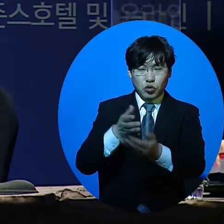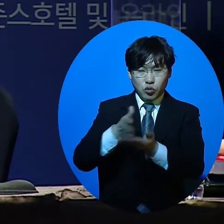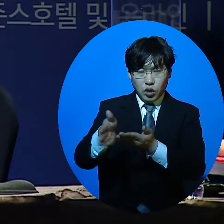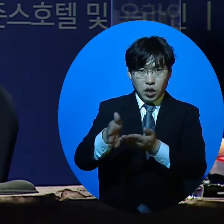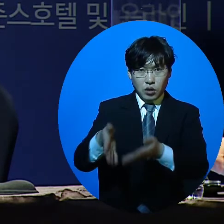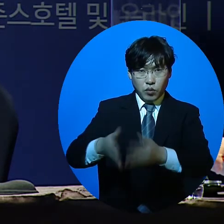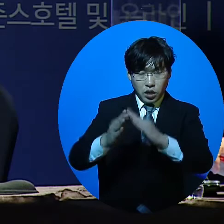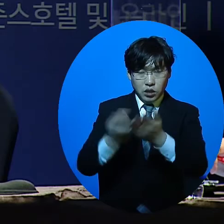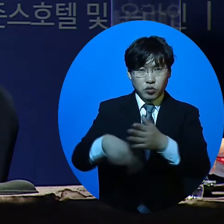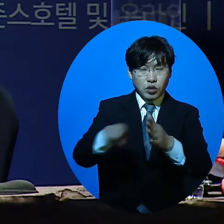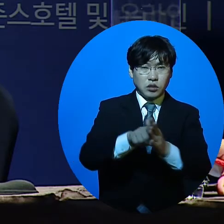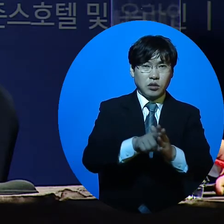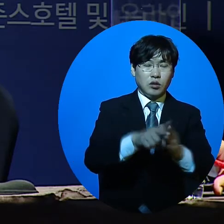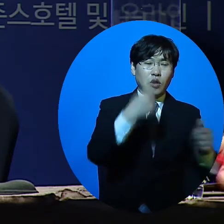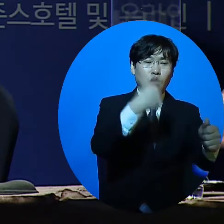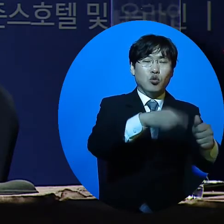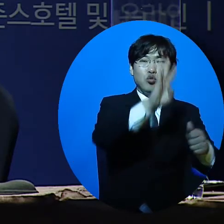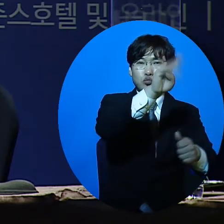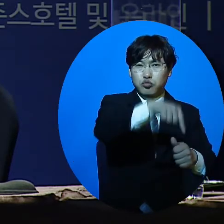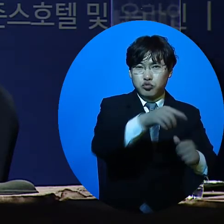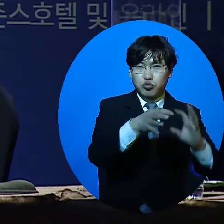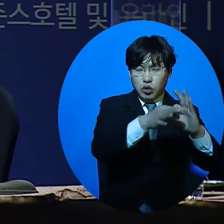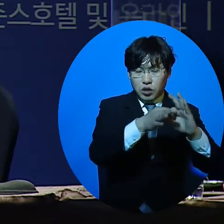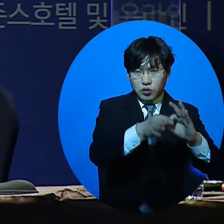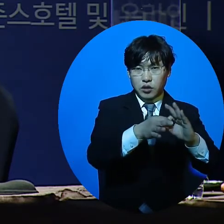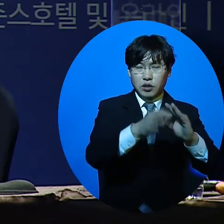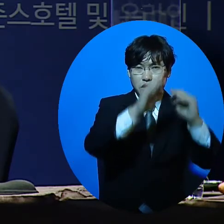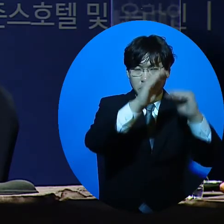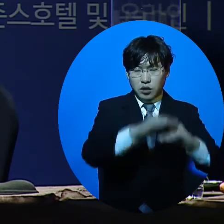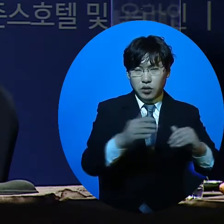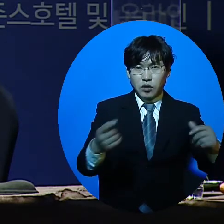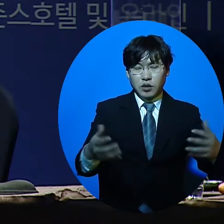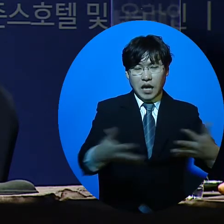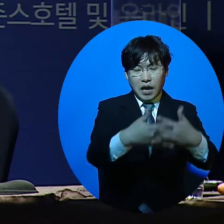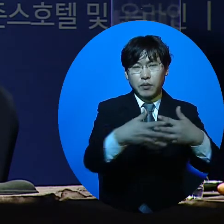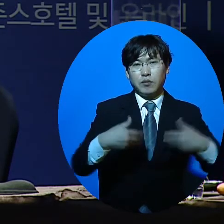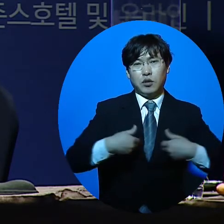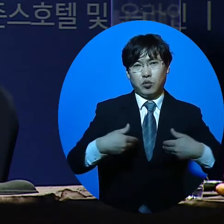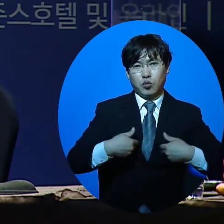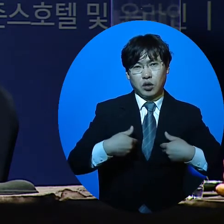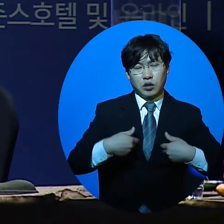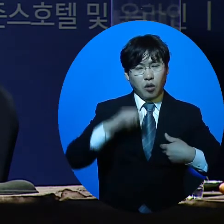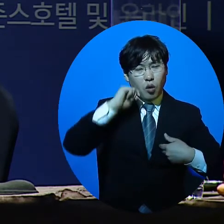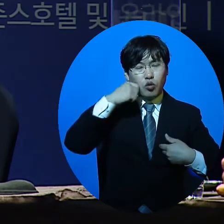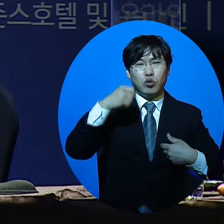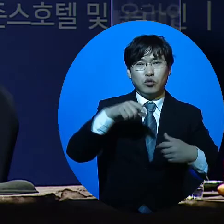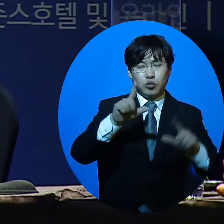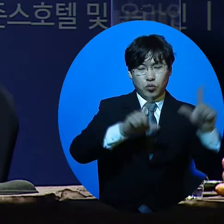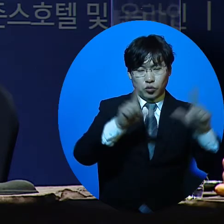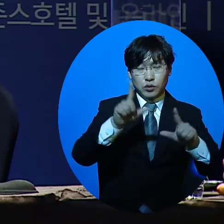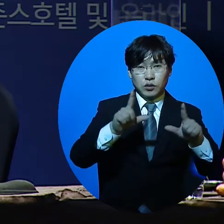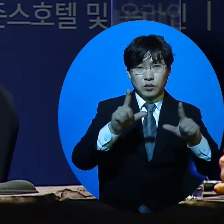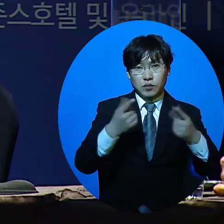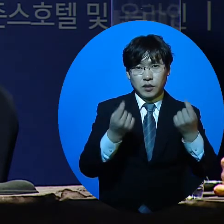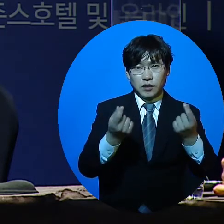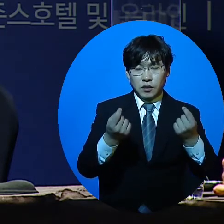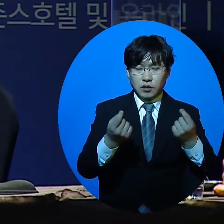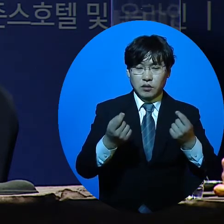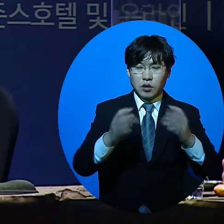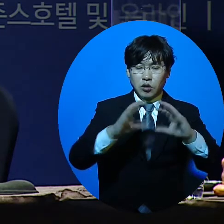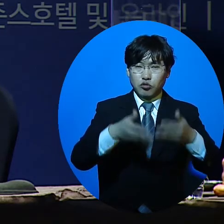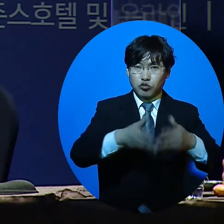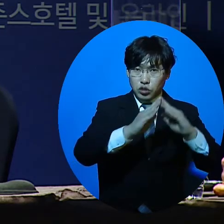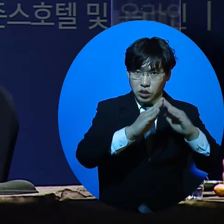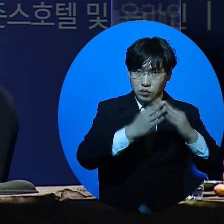승인이라든지 뭐 기타 등등 여러 가지 아주 복잡한 과정이 많습니다. 그래서 이제 혹시 그 국립대학이 조금